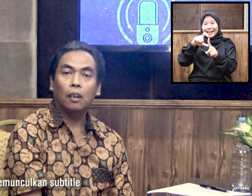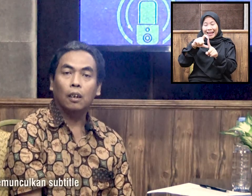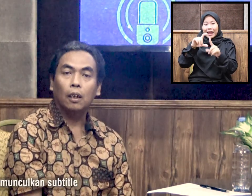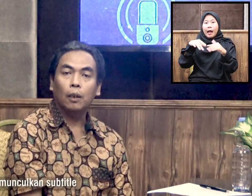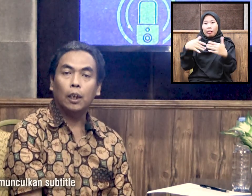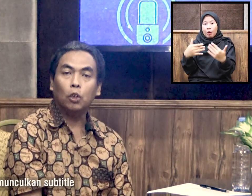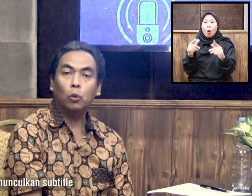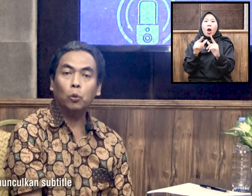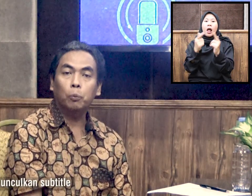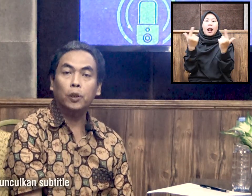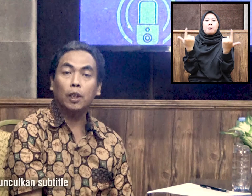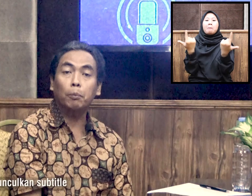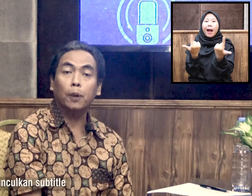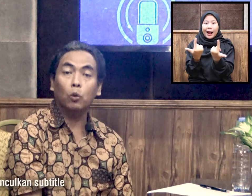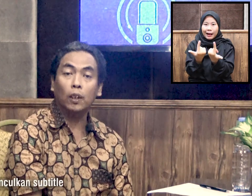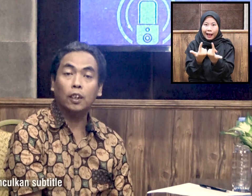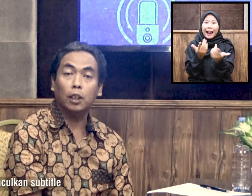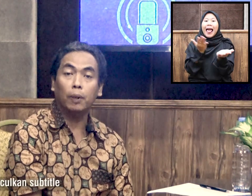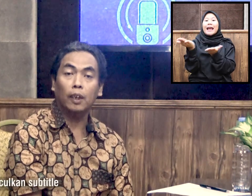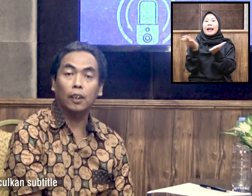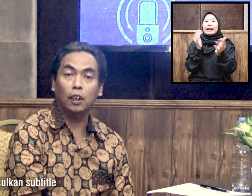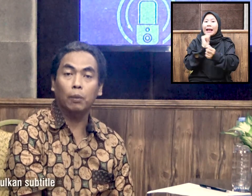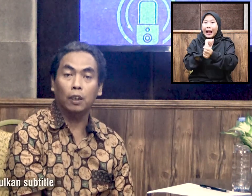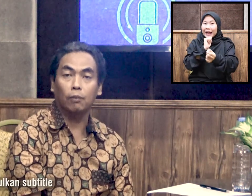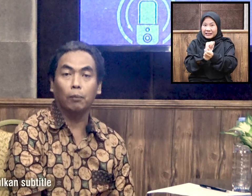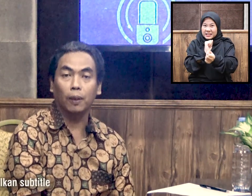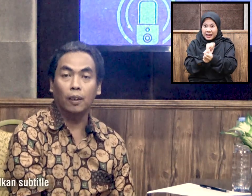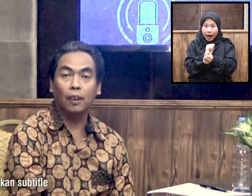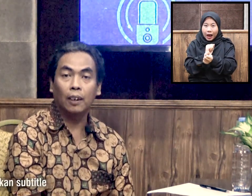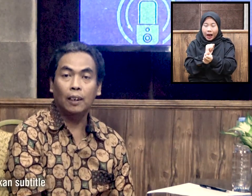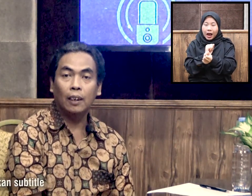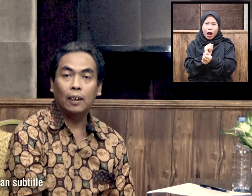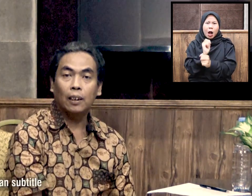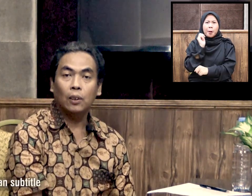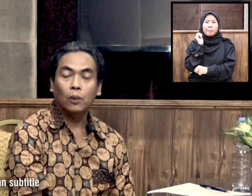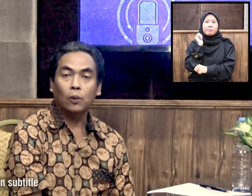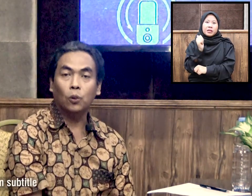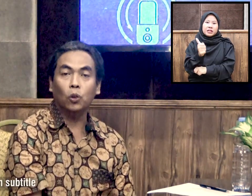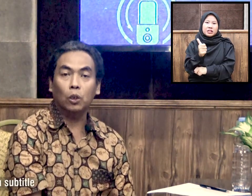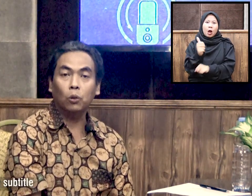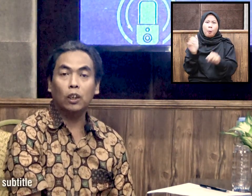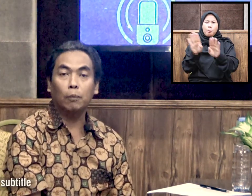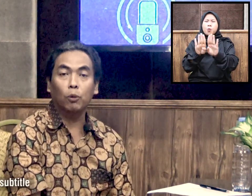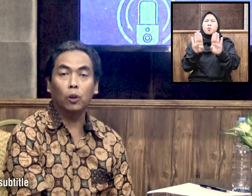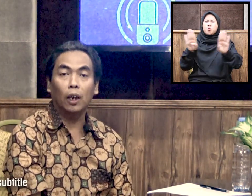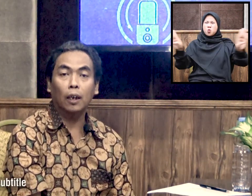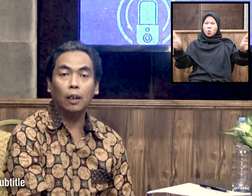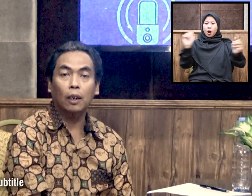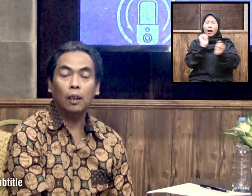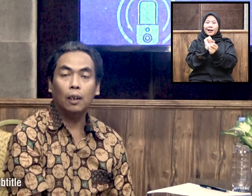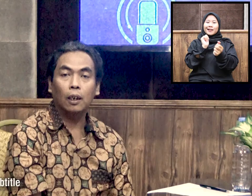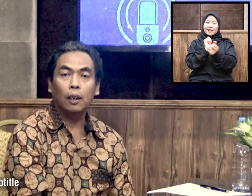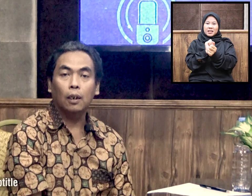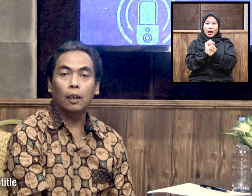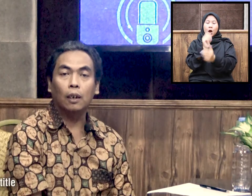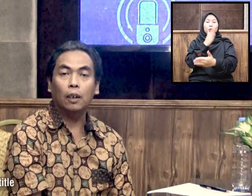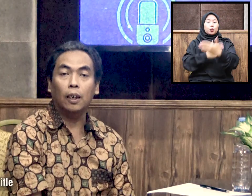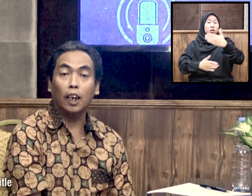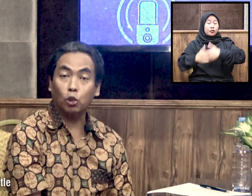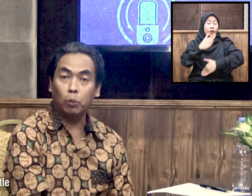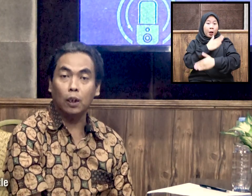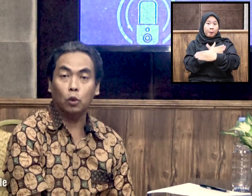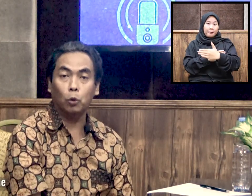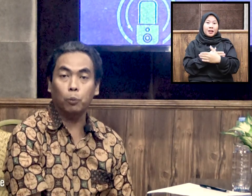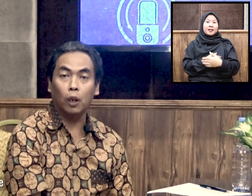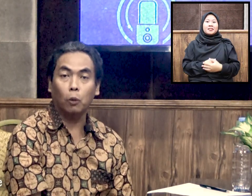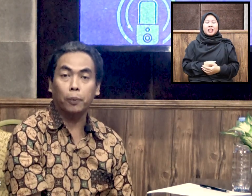Ketenagakerjaan itu bisa memperluas kesempatan kerja bagi Div Untuk itu kita mengundang ee